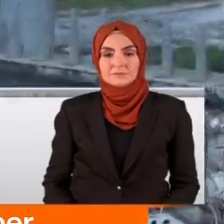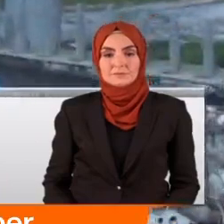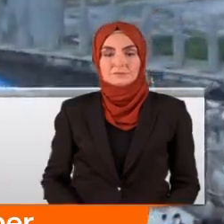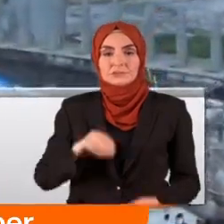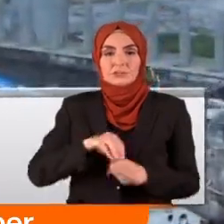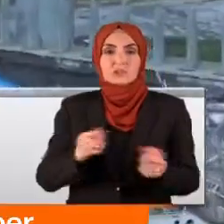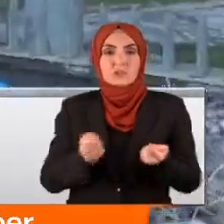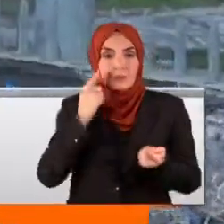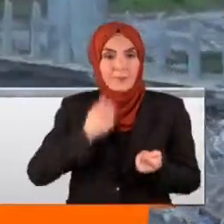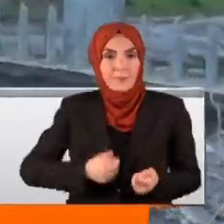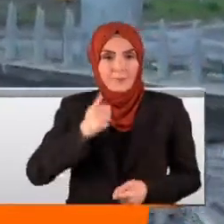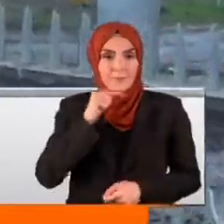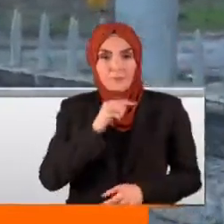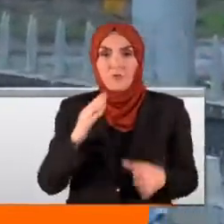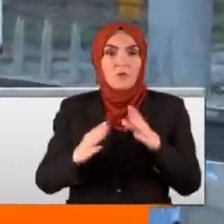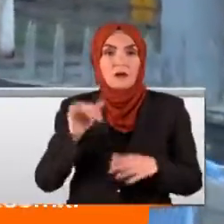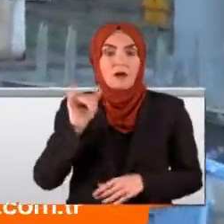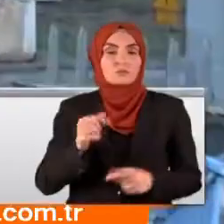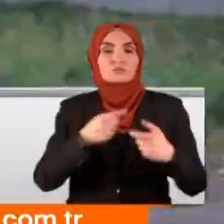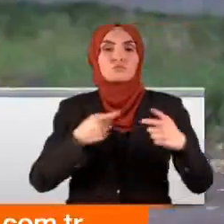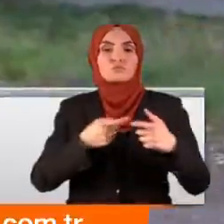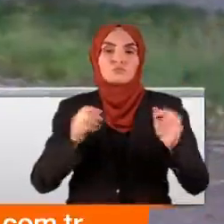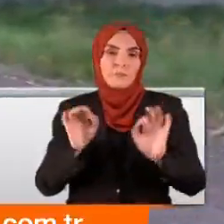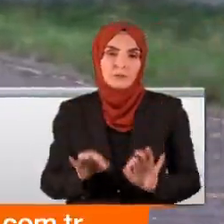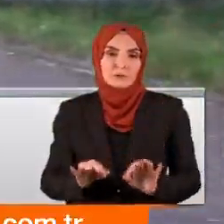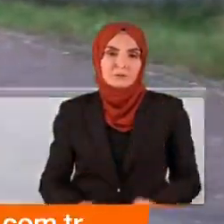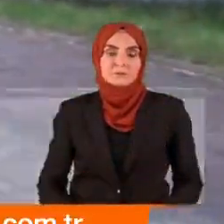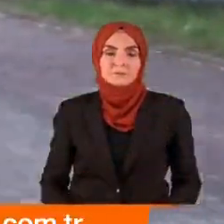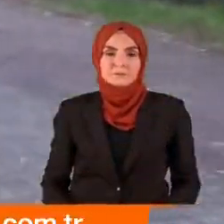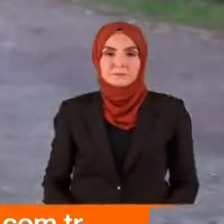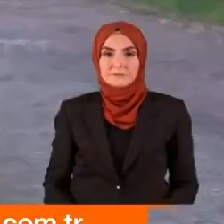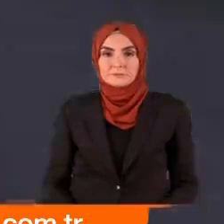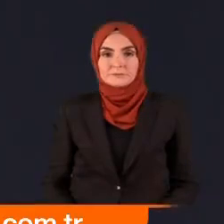İçişleri Bakanlığı olayla ilgili soruşturma başlattı.